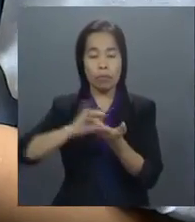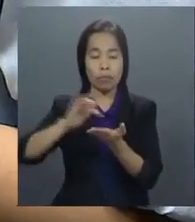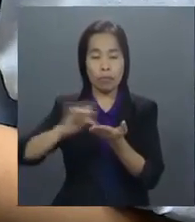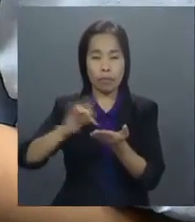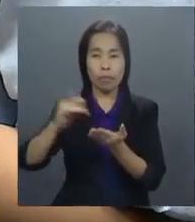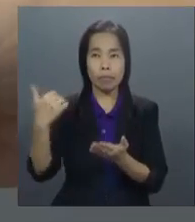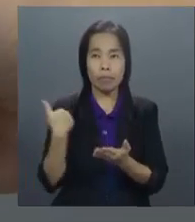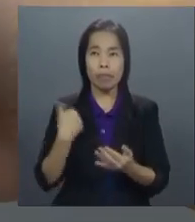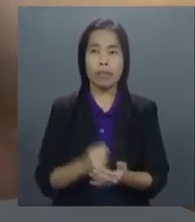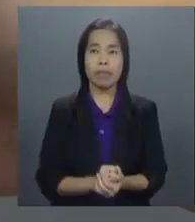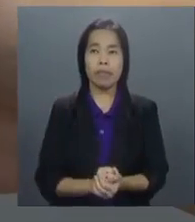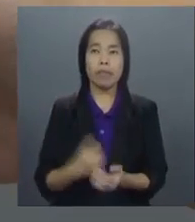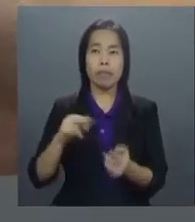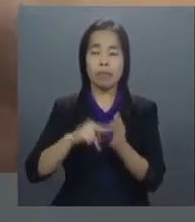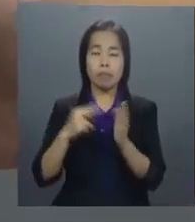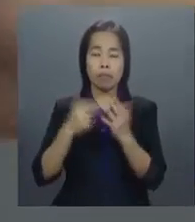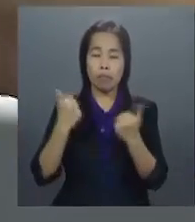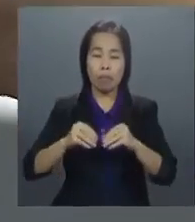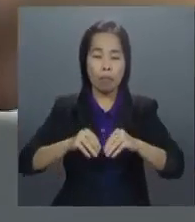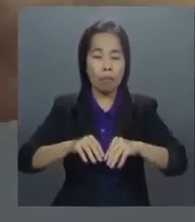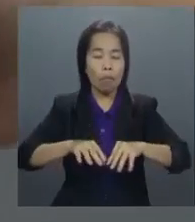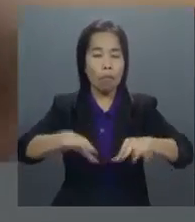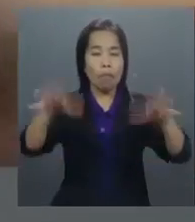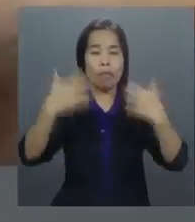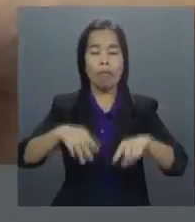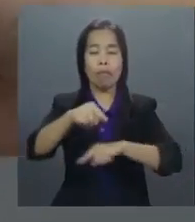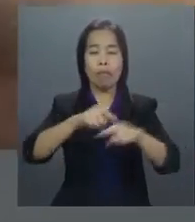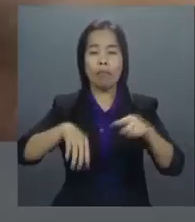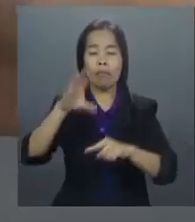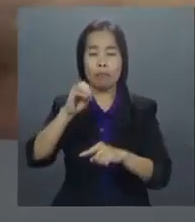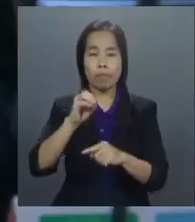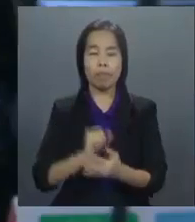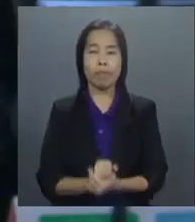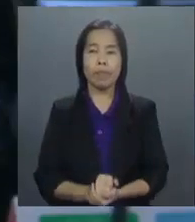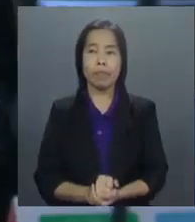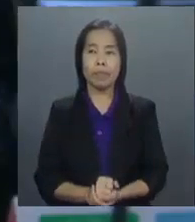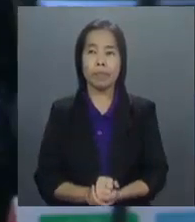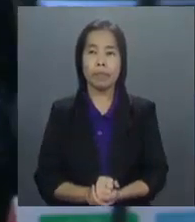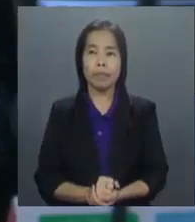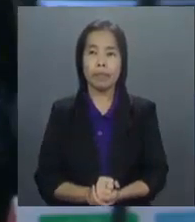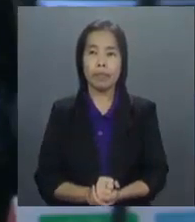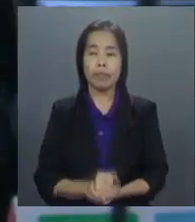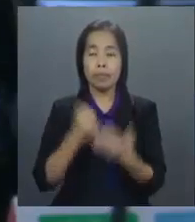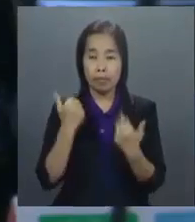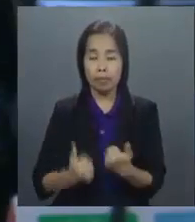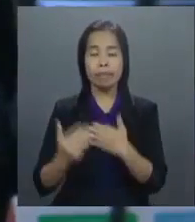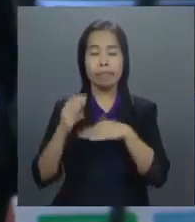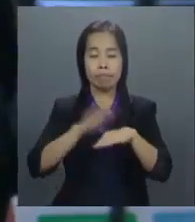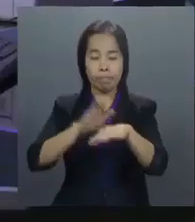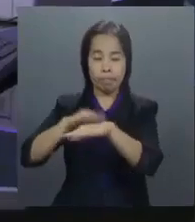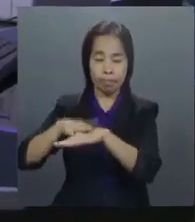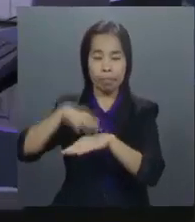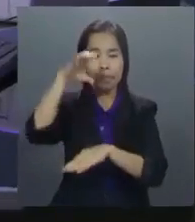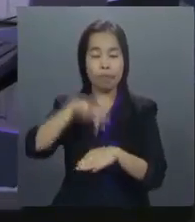ล้านคนขยายตัวสูงถึงร้อยละ50เมื่อเทียบกับปีก่อนนี่อาจเป็นสัญญาณเตือนสถาบันการเงินต้